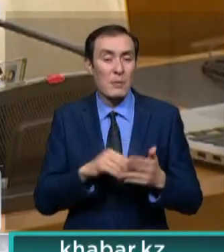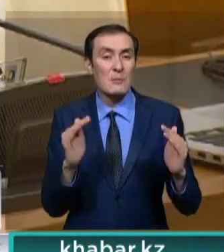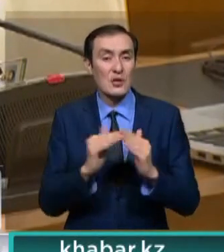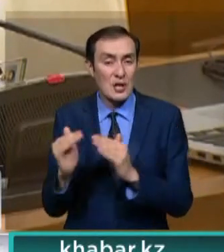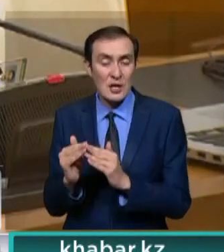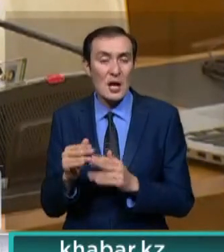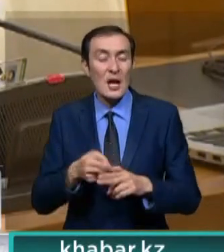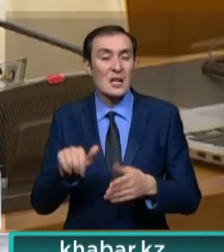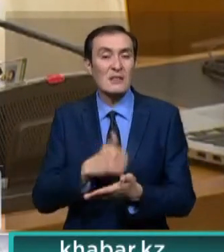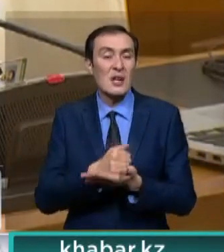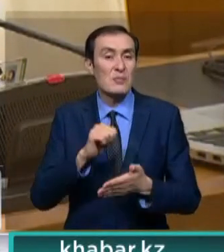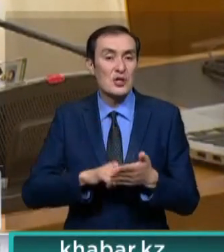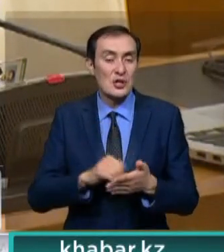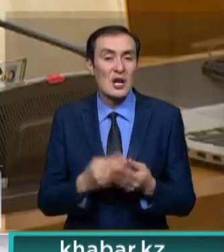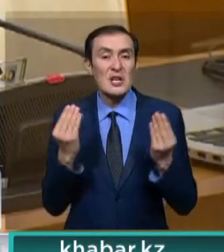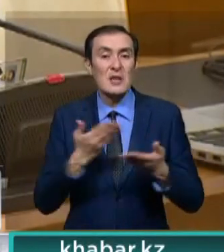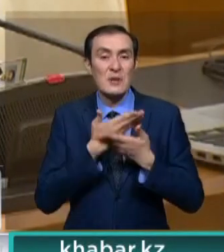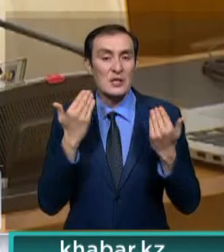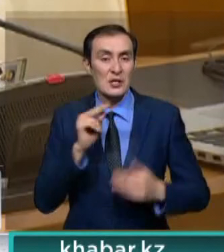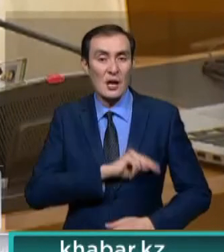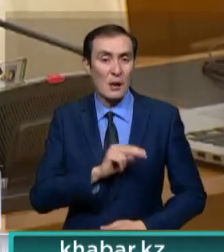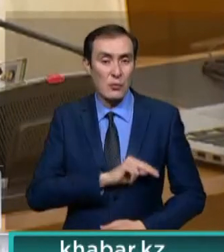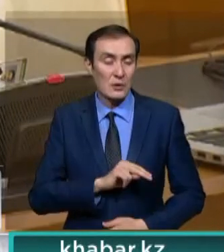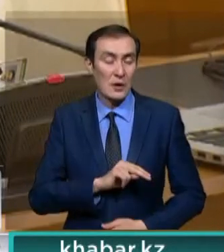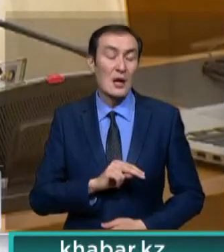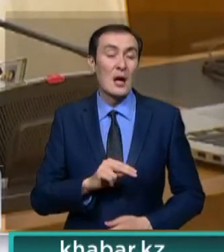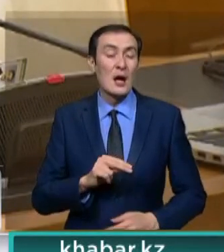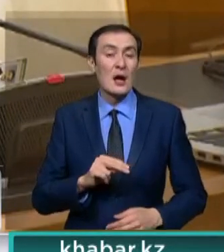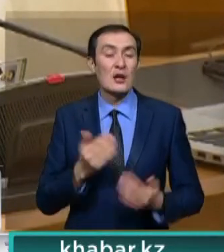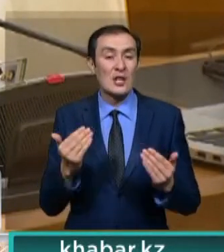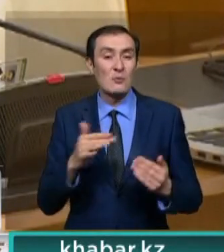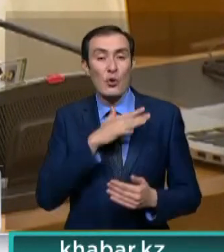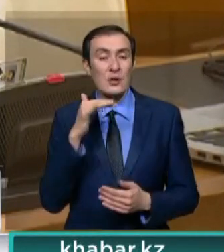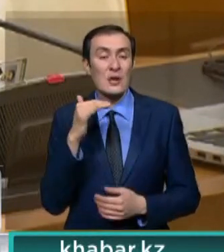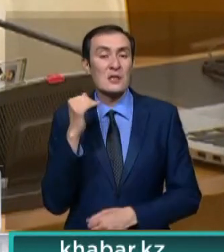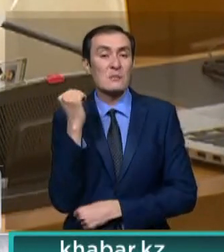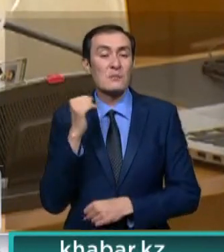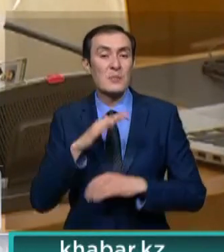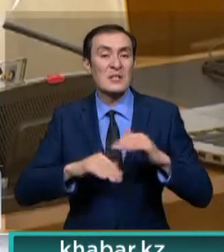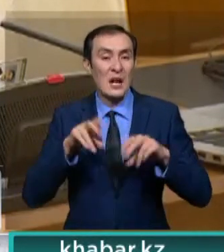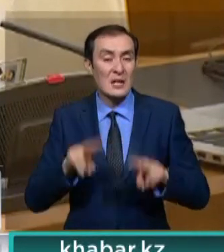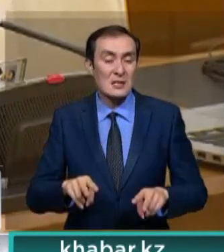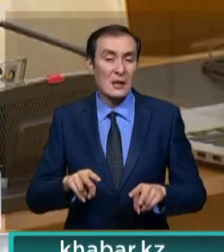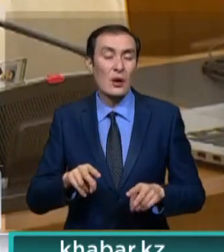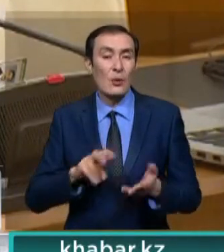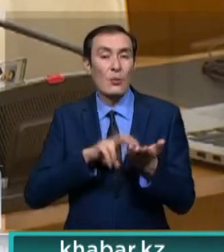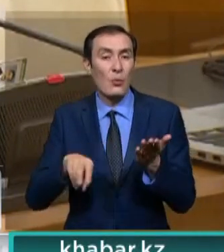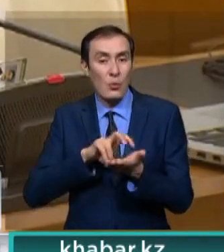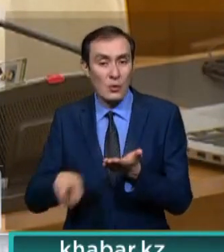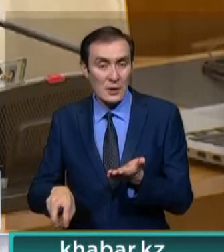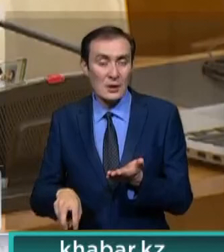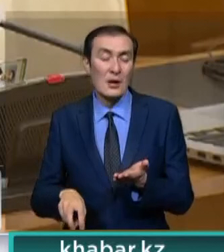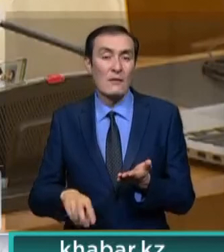основной причиной непрестижности профессии пожарного, текучести и размывания профессионального ядра